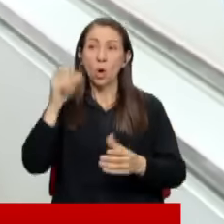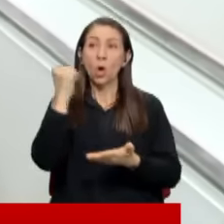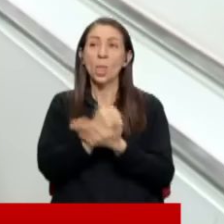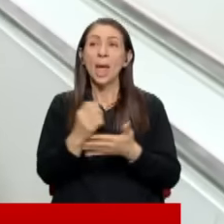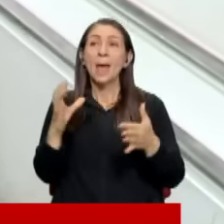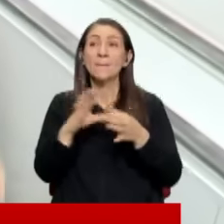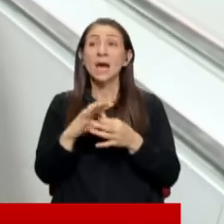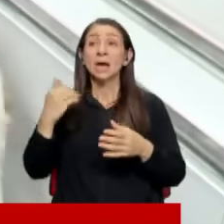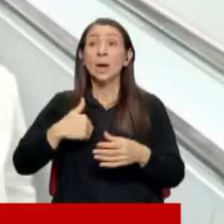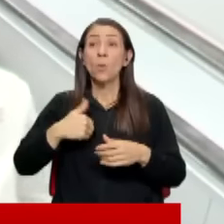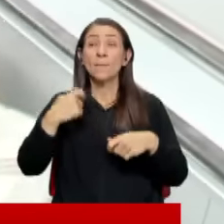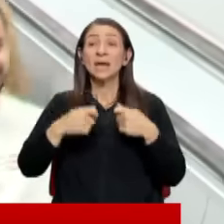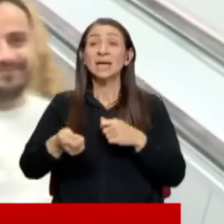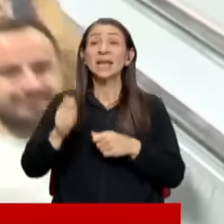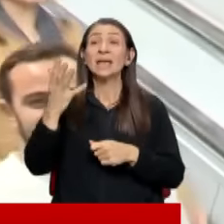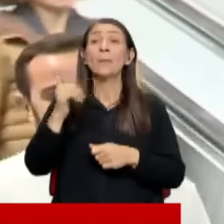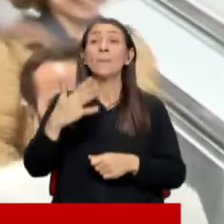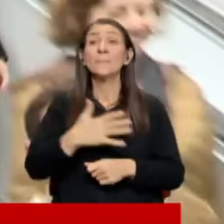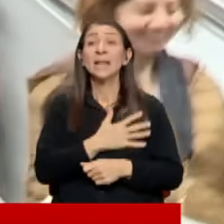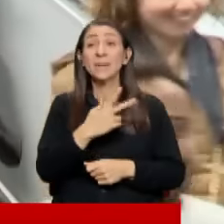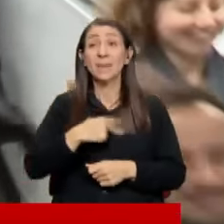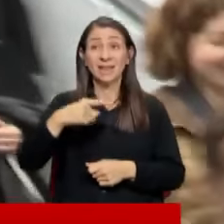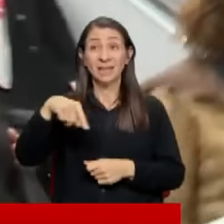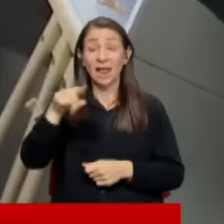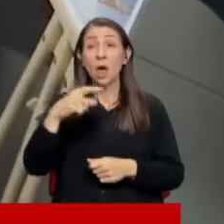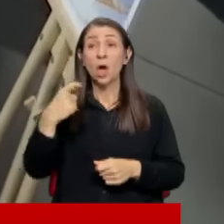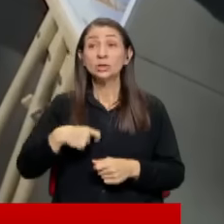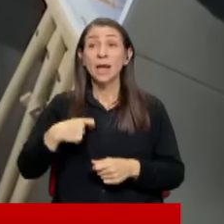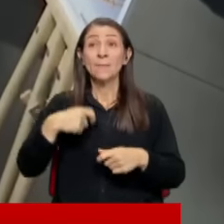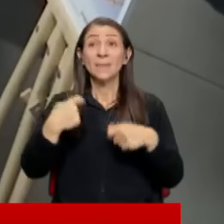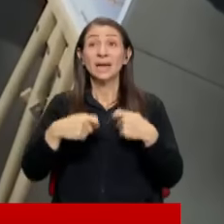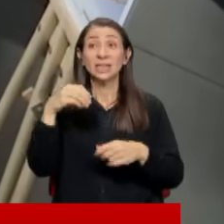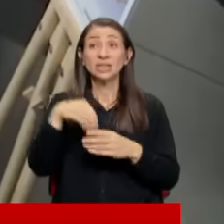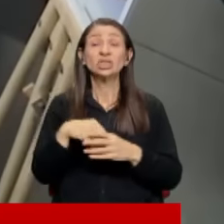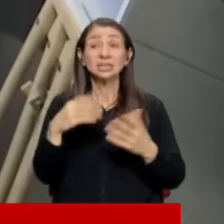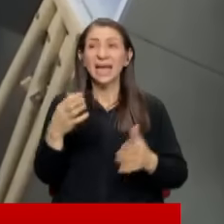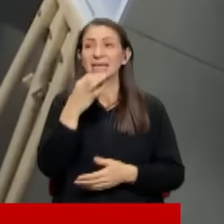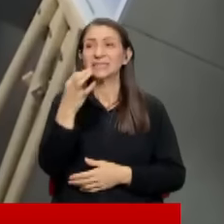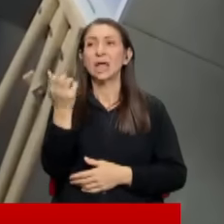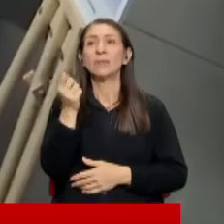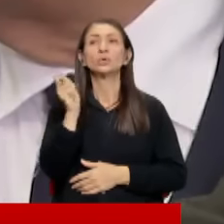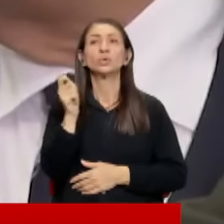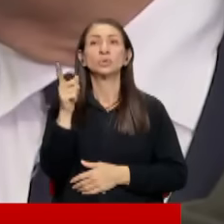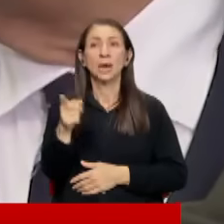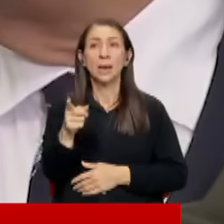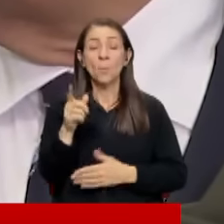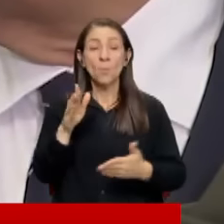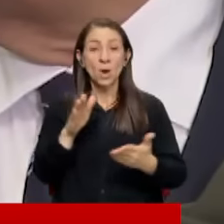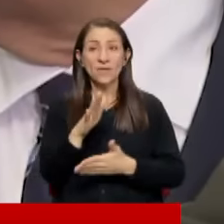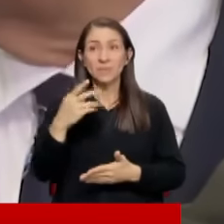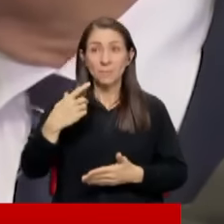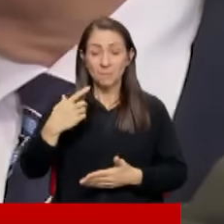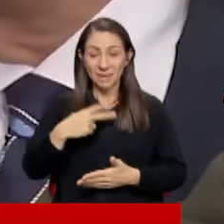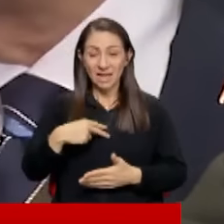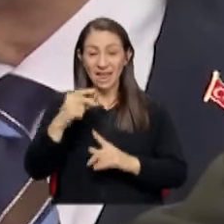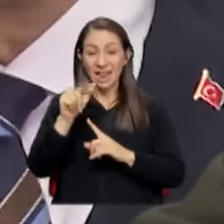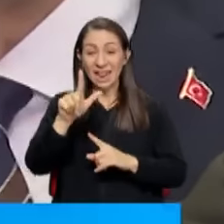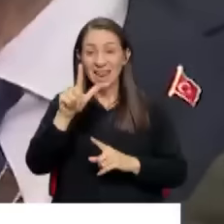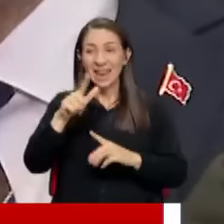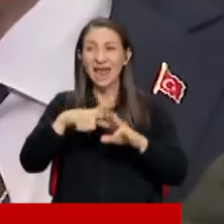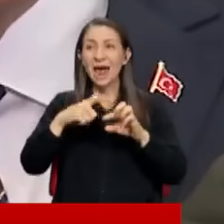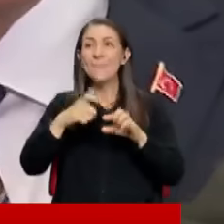artık. Kamu bankalarından kredi alamayan CHP'li belediyeler özel bankalar için de izin almak zorunda. Muhalif belediyelerin İller Bankası'ndan